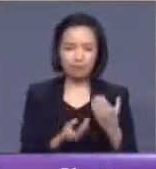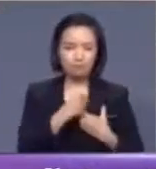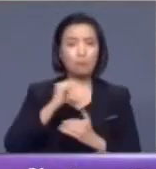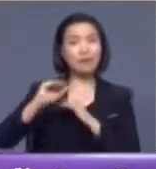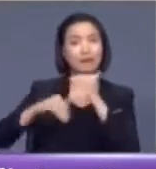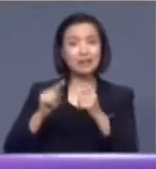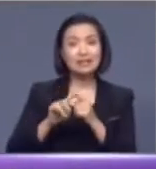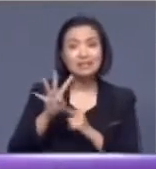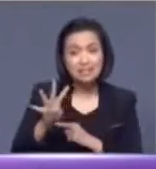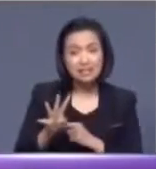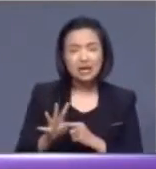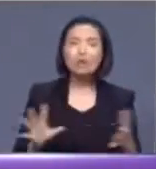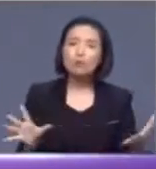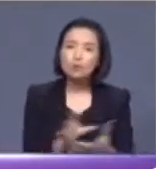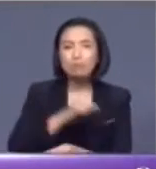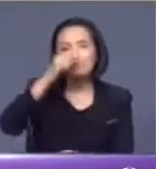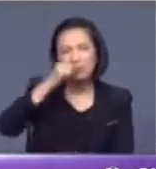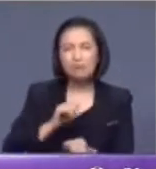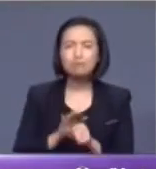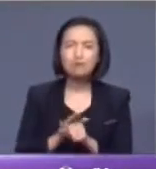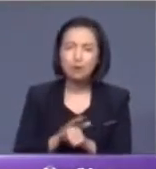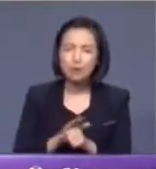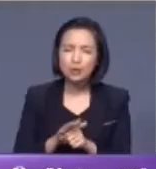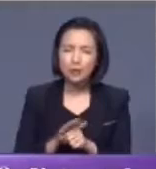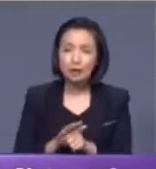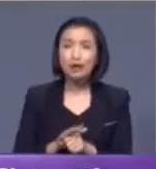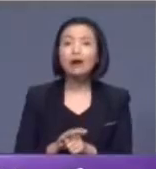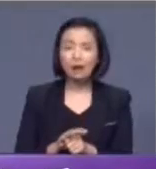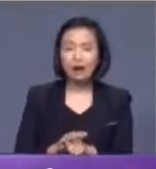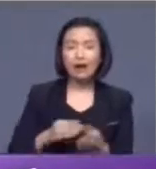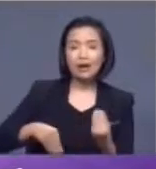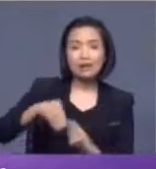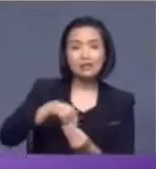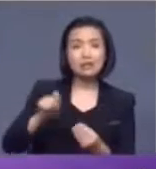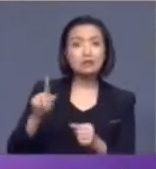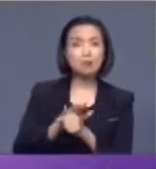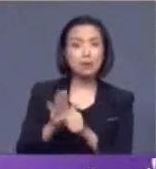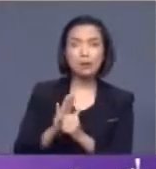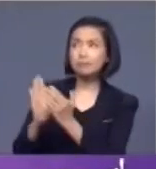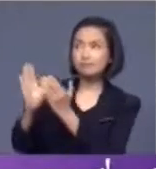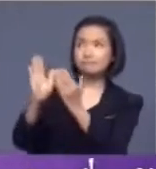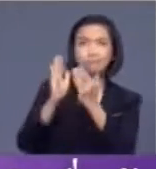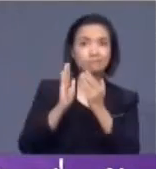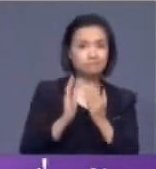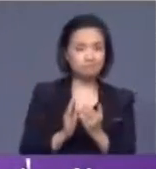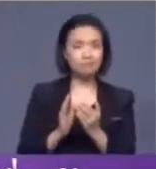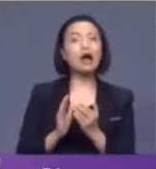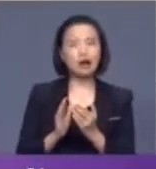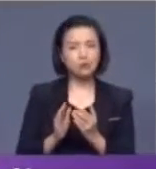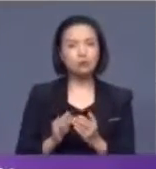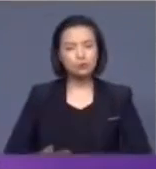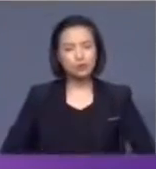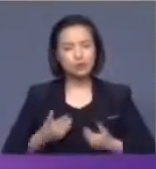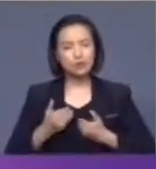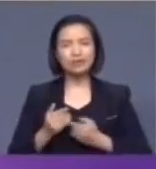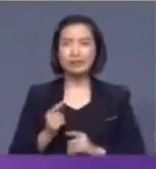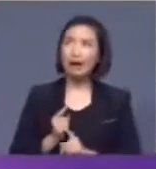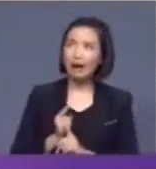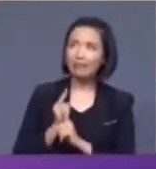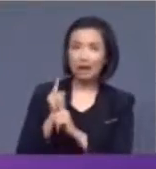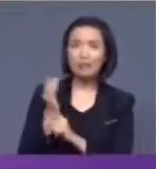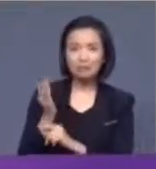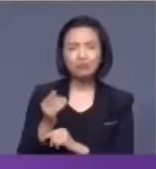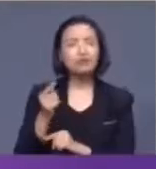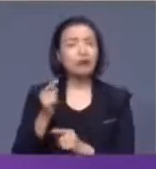4. วิถีไทยวิถีพอเพียงโดยการน้อมนำปรัชญาเศรษฐกิจพอเพียงมาใช้ในการดำเนินชีวิต 5.